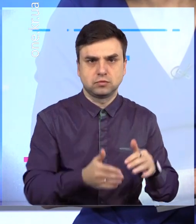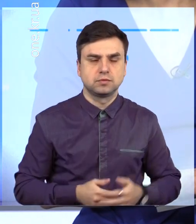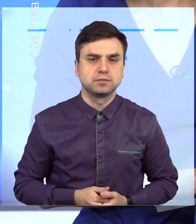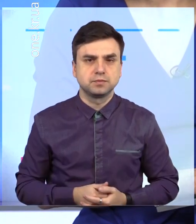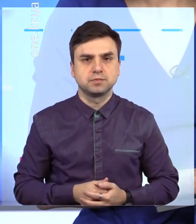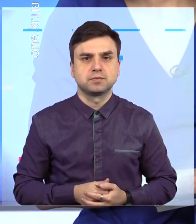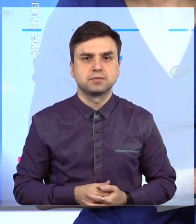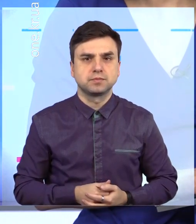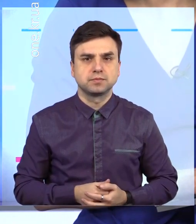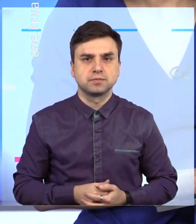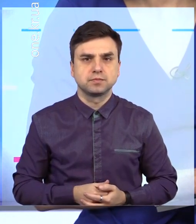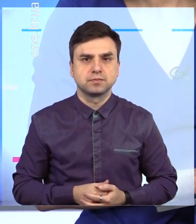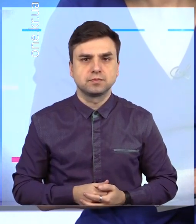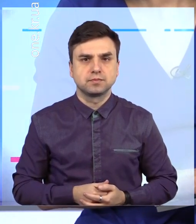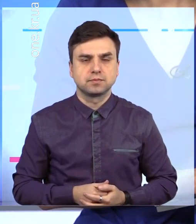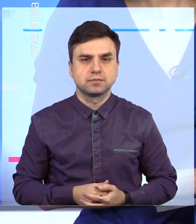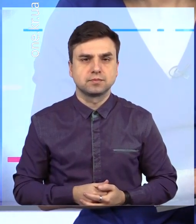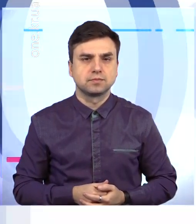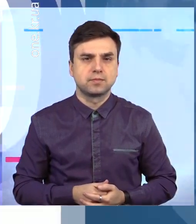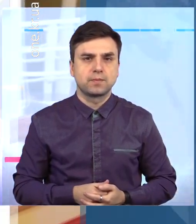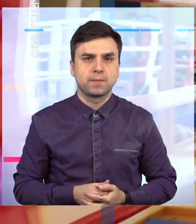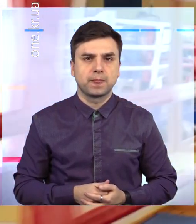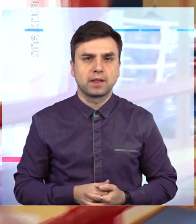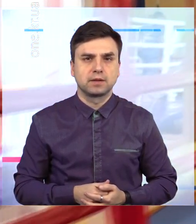наша кореспондентка Анна Кудрявцева.